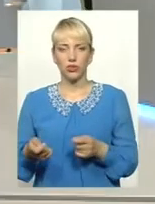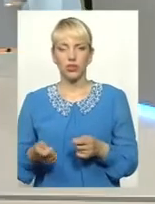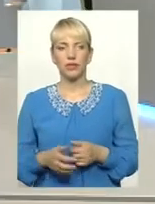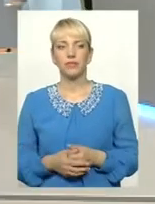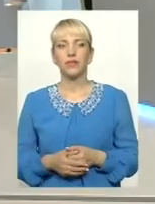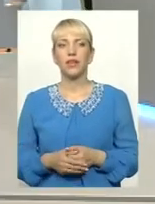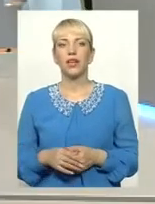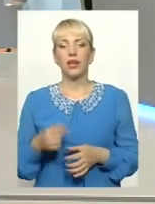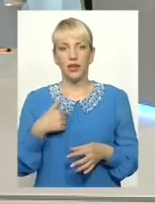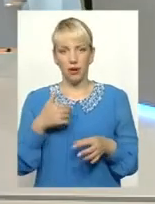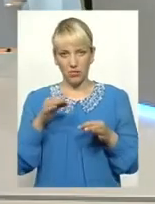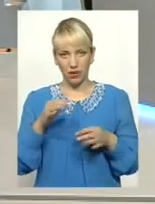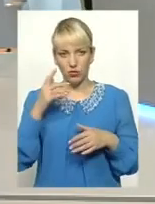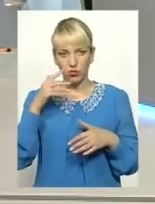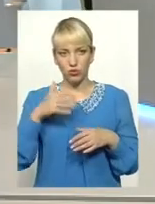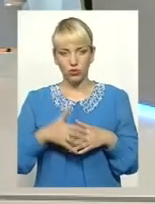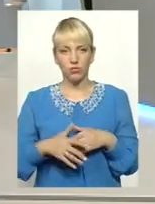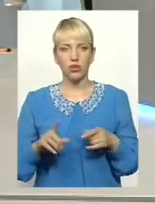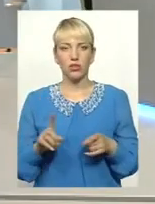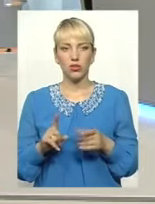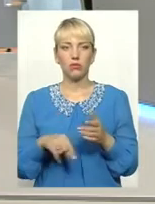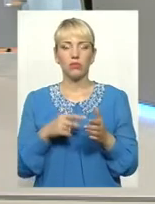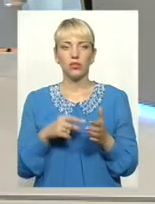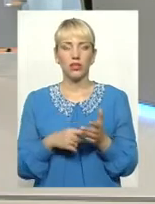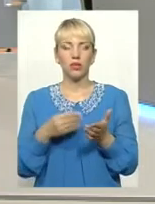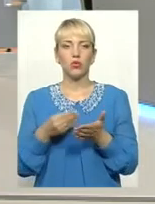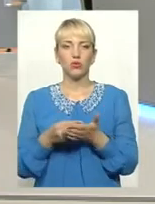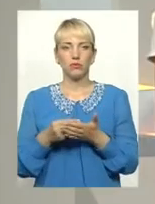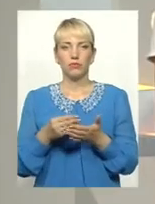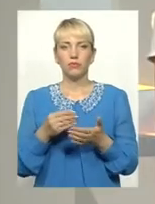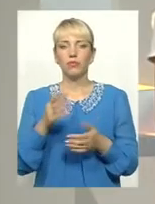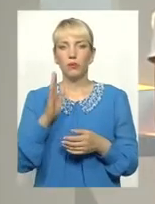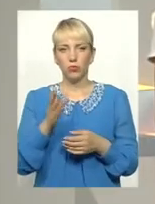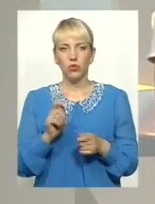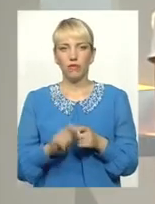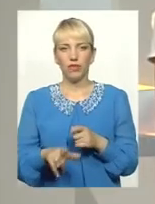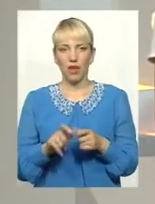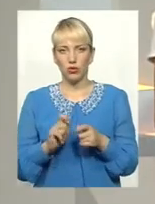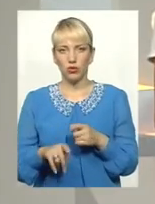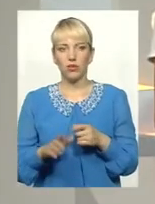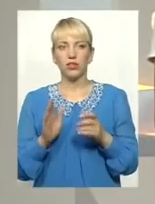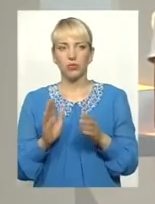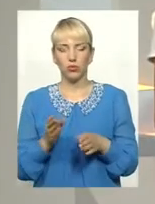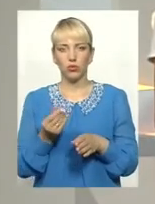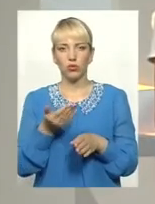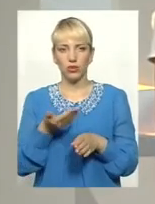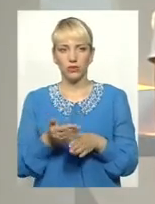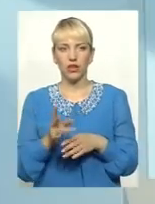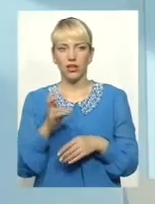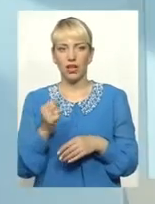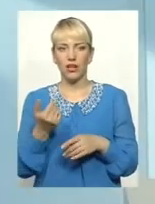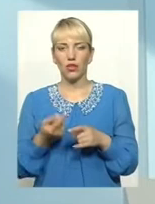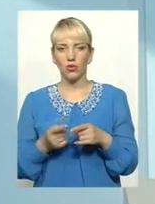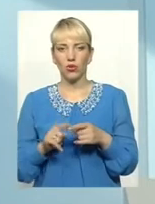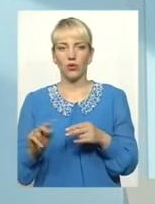я правильно зрозуміла, що міський бюджет буде фінансувати притулок? Звичайно. І будуть виділятись кошти на його